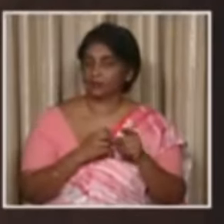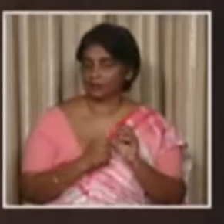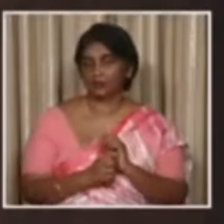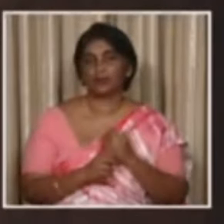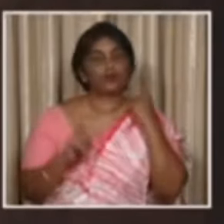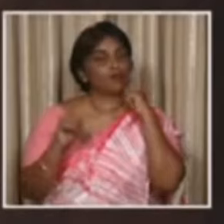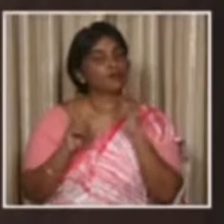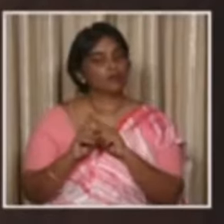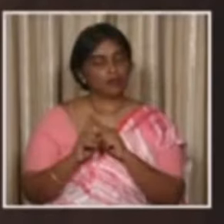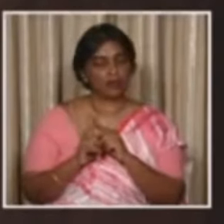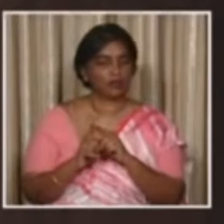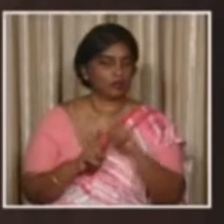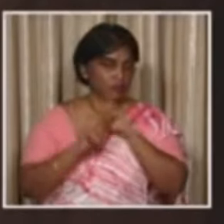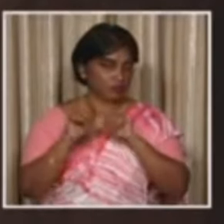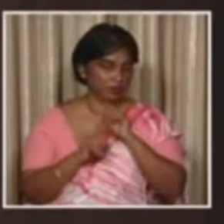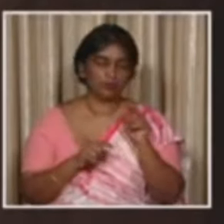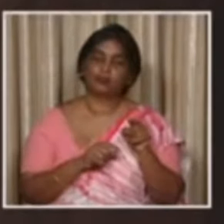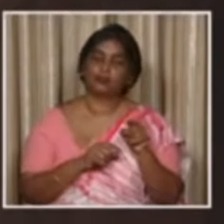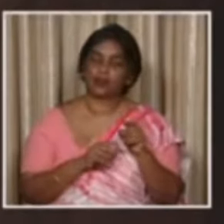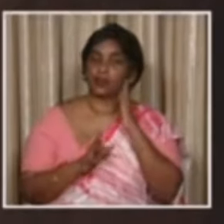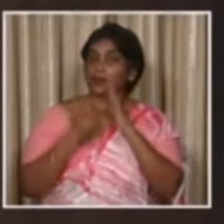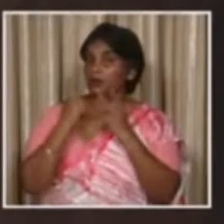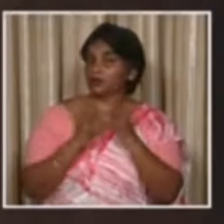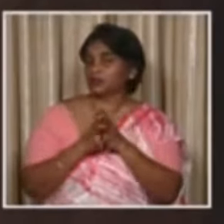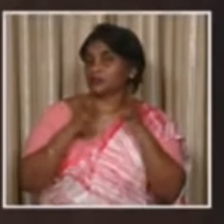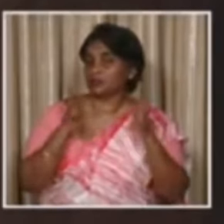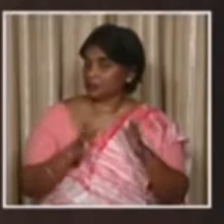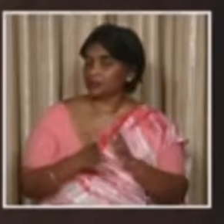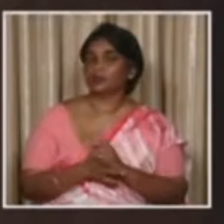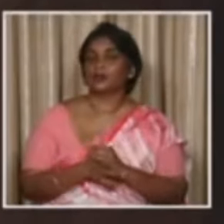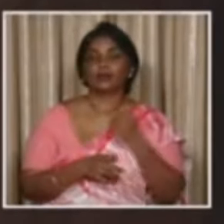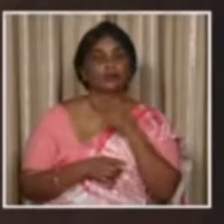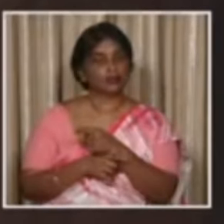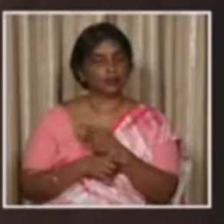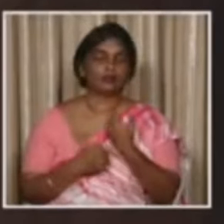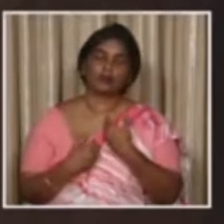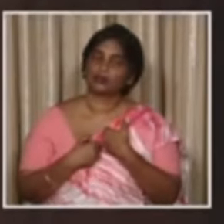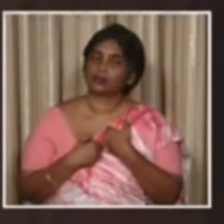ගැන කතා කරනවා. සංචාරක වැඩි වෙලා තියෙනවා. ඒකට අපි